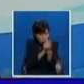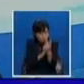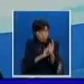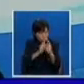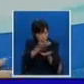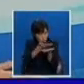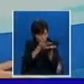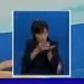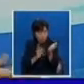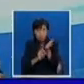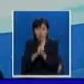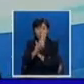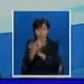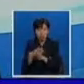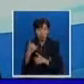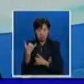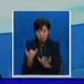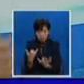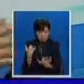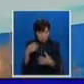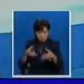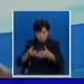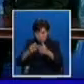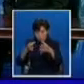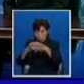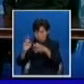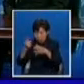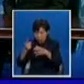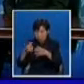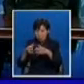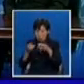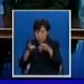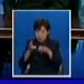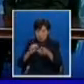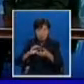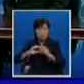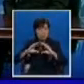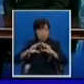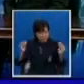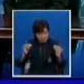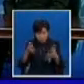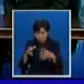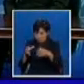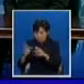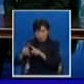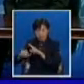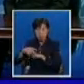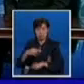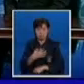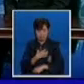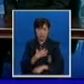ะฮะปัจจุบันก็มีกลุ่มเยอะแยะไปหมดเลยนะสันติวิธีสถาบันปัญญาที่จะให้มีข้อตกลงทาง